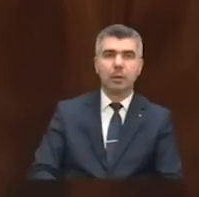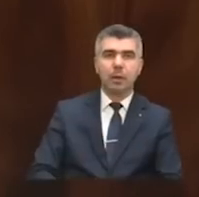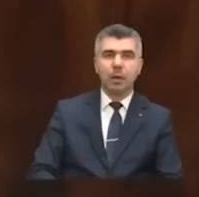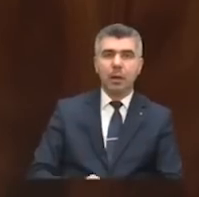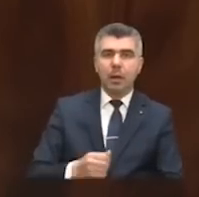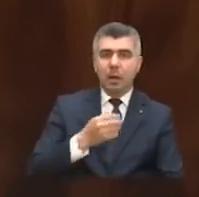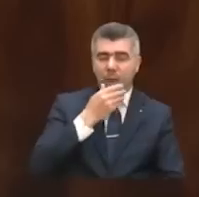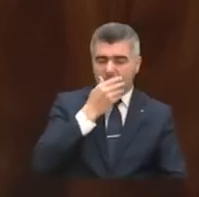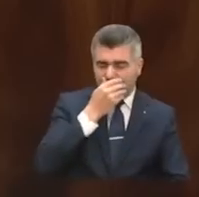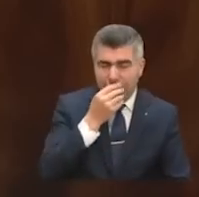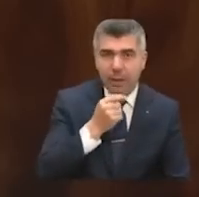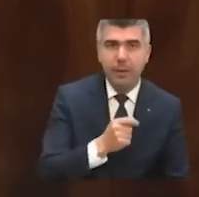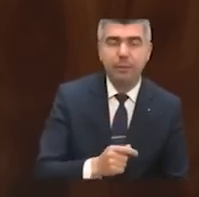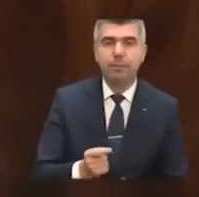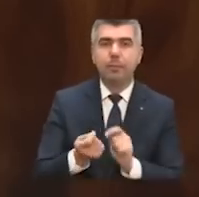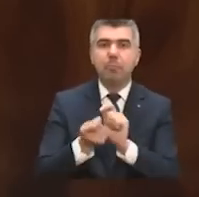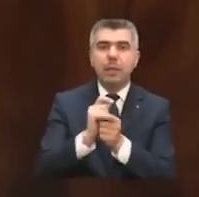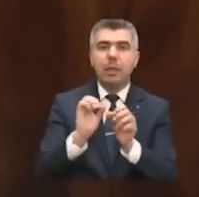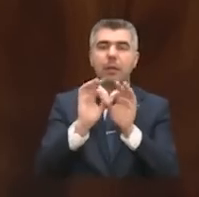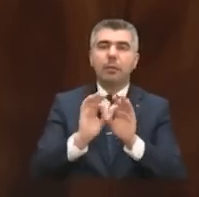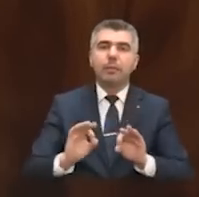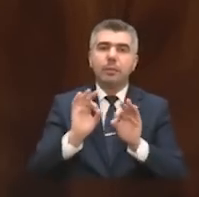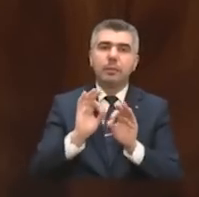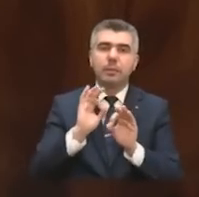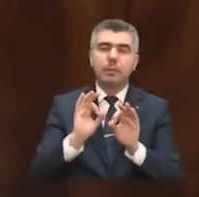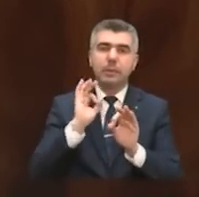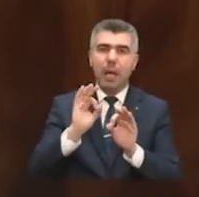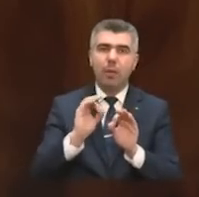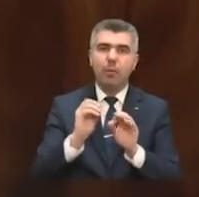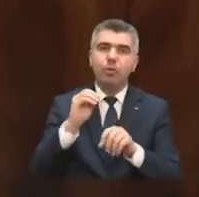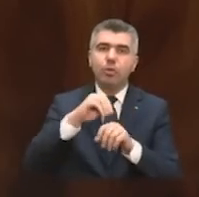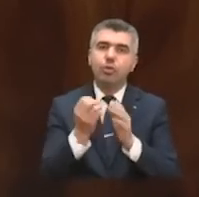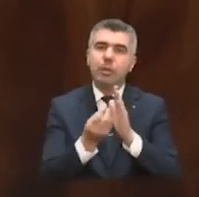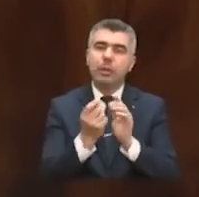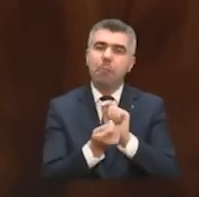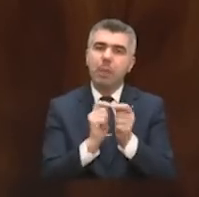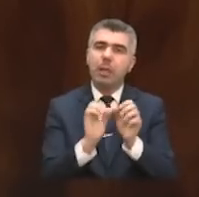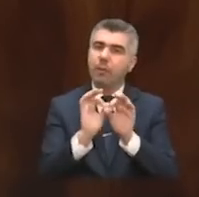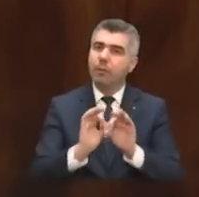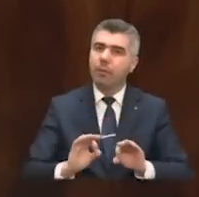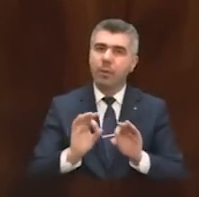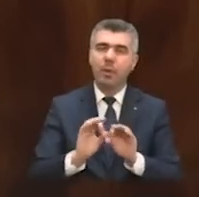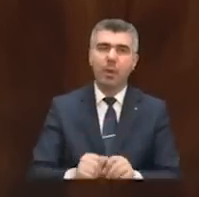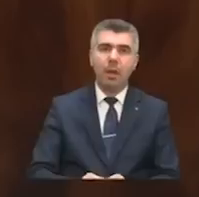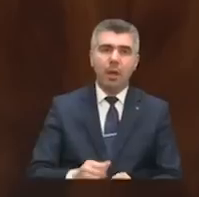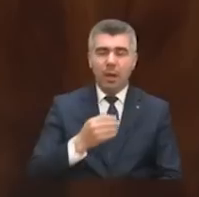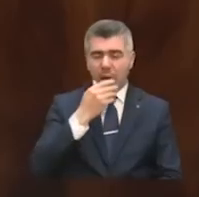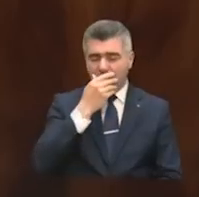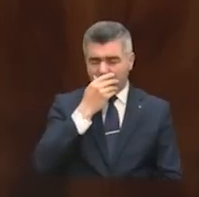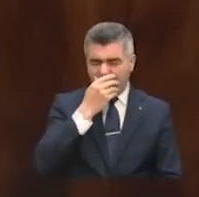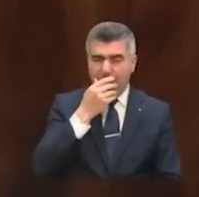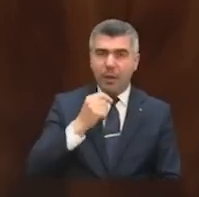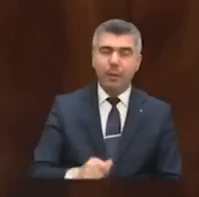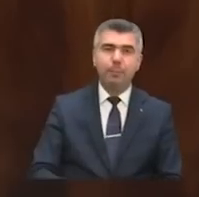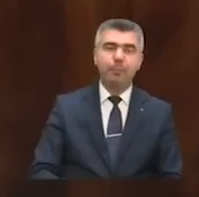وانتم مشيتوا في 2021، ما جبتوا حتى نص تنظيمي ولا شي ديكري ولا شي حاجه. جبتوا قانون الإطار